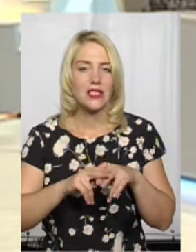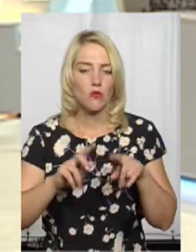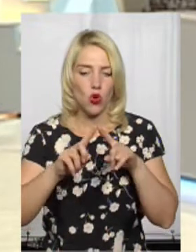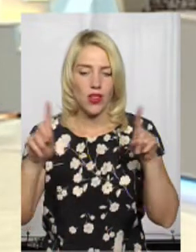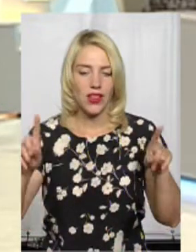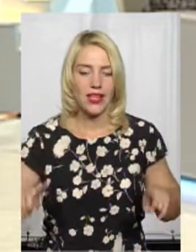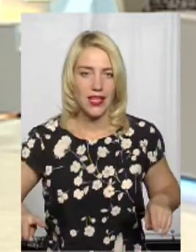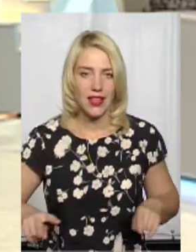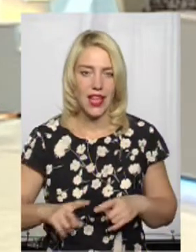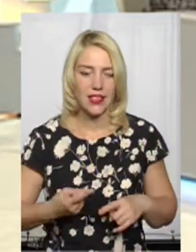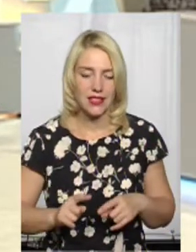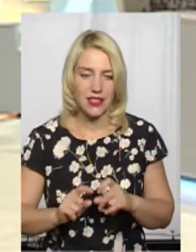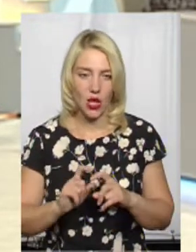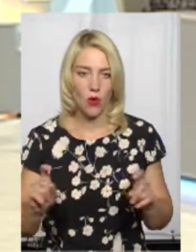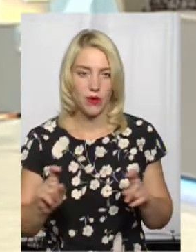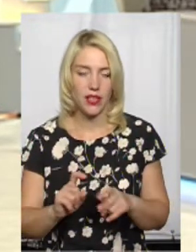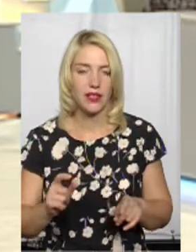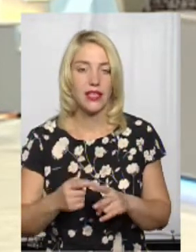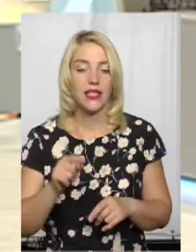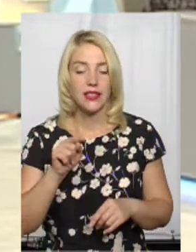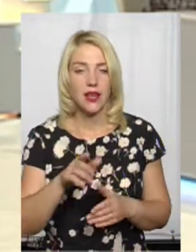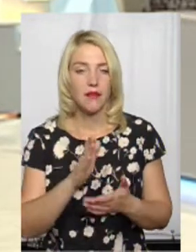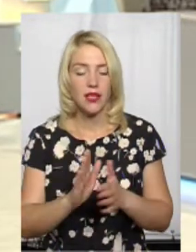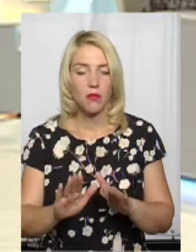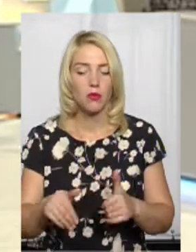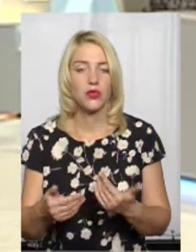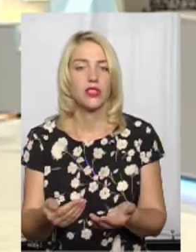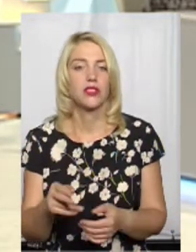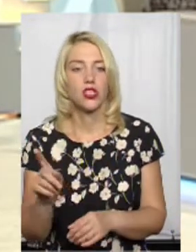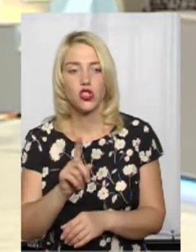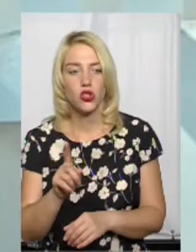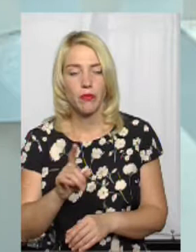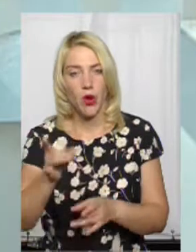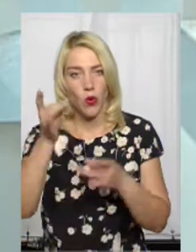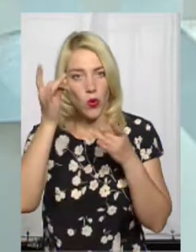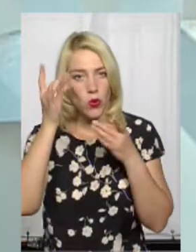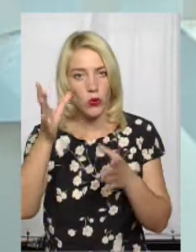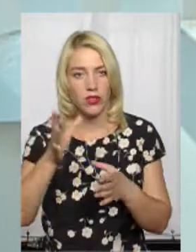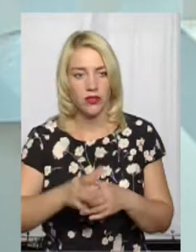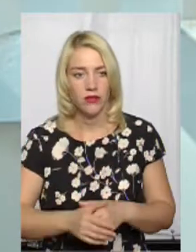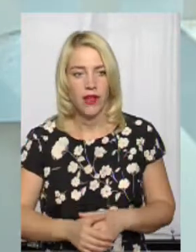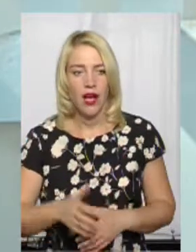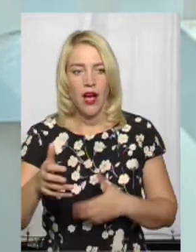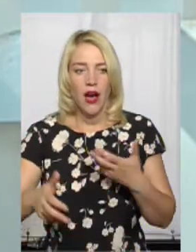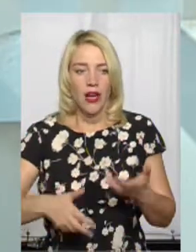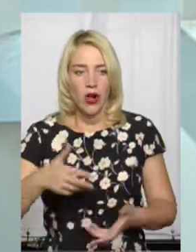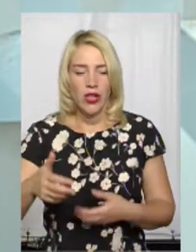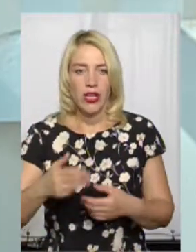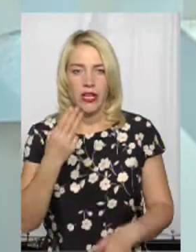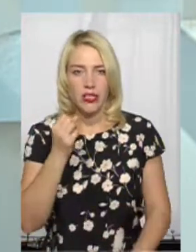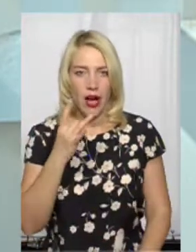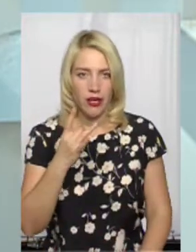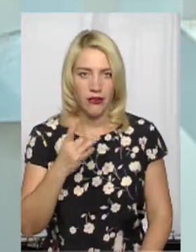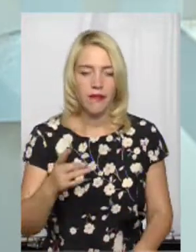ці об'єкти. В принципі, там є пропозиції, щоб культурний археологічний